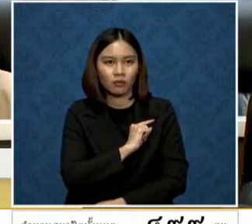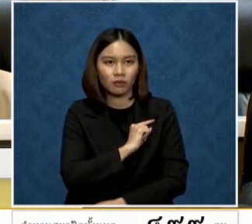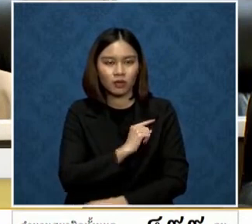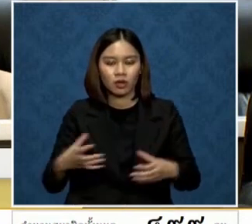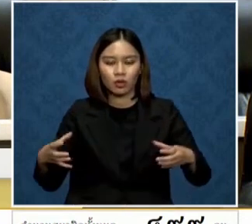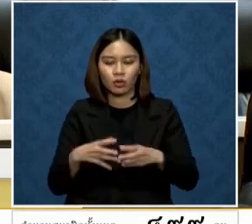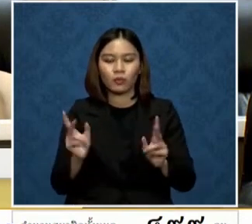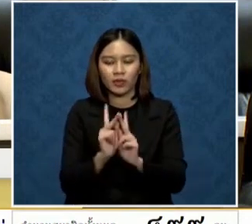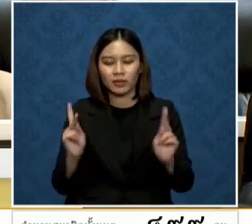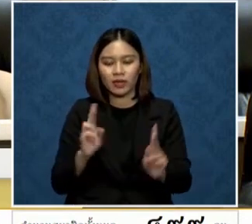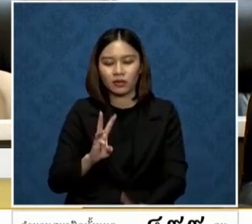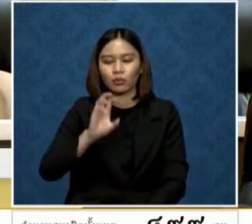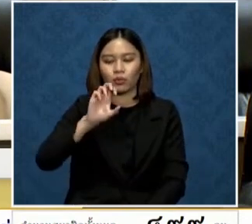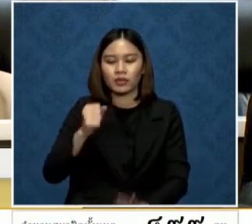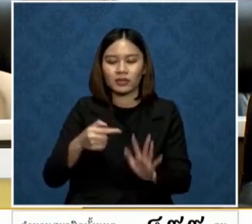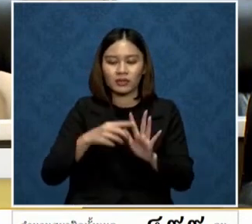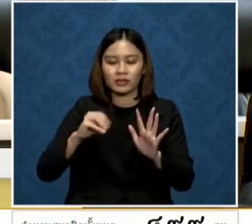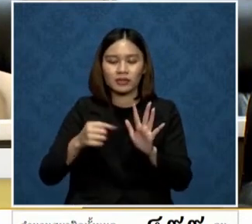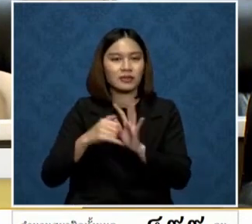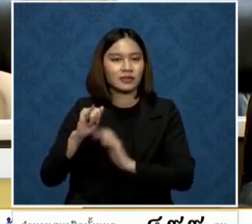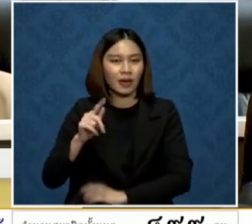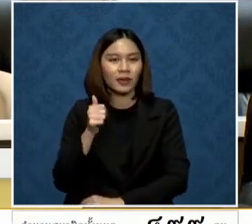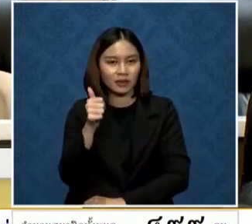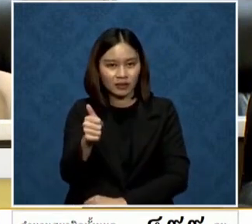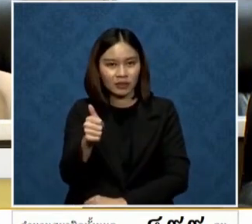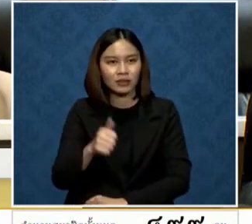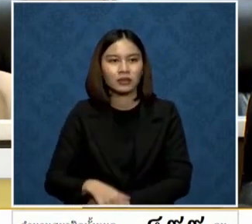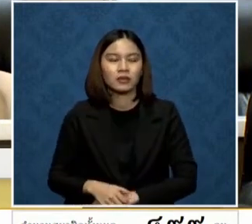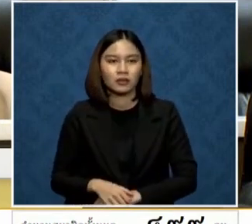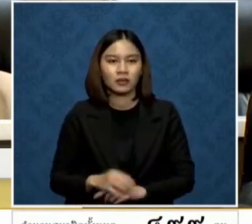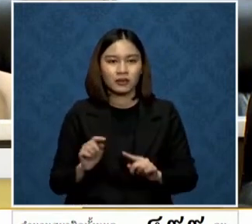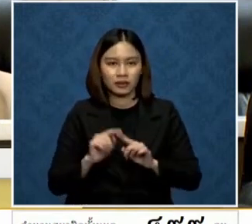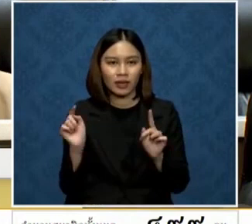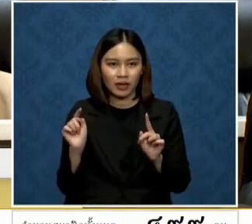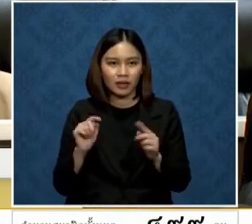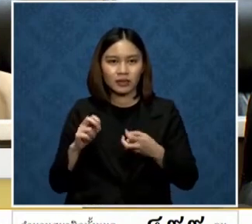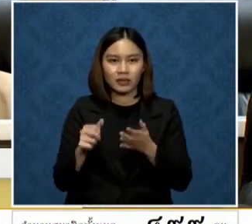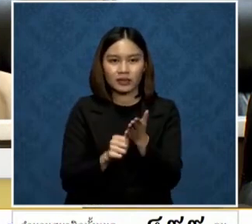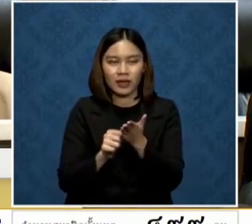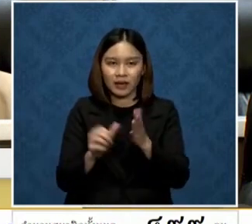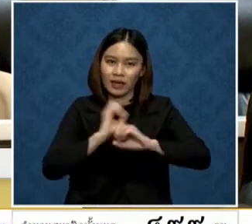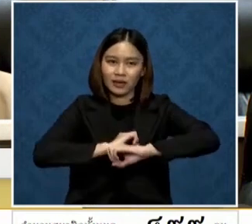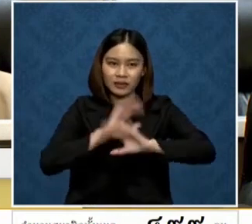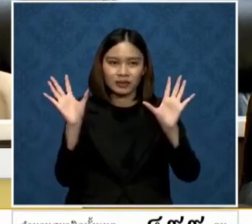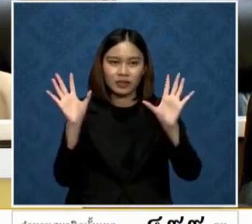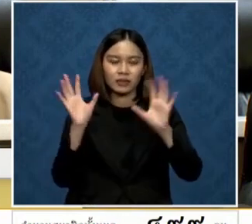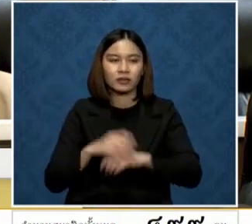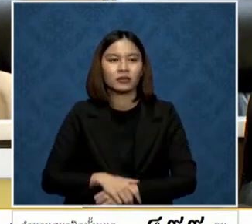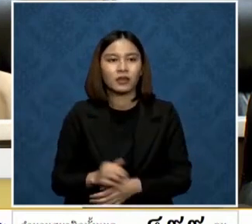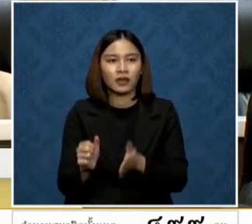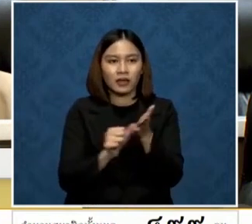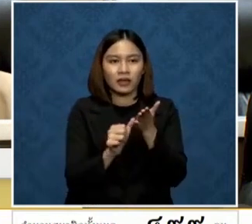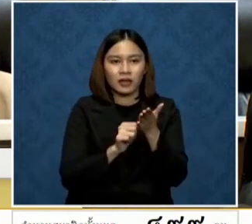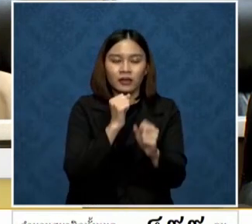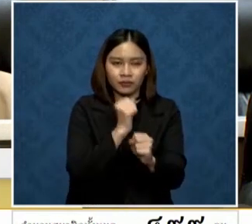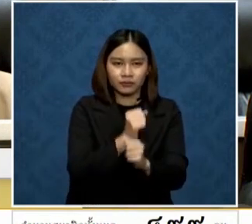กรรมธิการวิสามัญเนี่ยก็ดีแต่ว่าก็ต้องแก้ไขให้เป็นรูปเป็นเป็นร่างแก้ไขให้